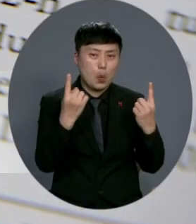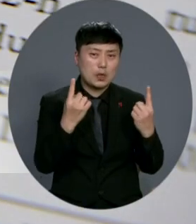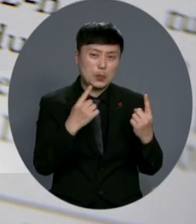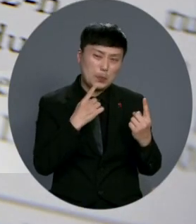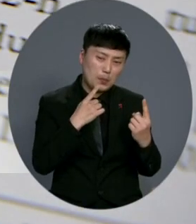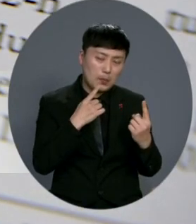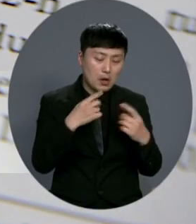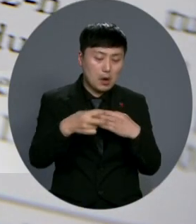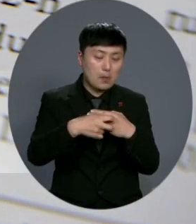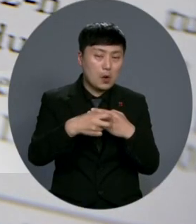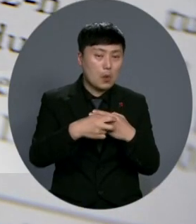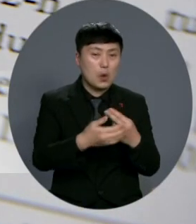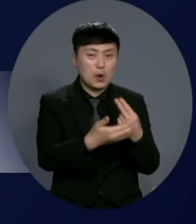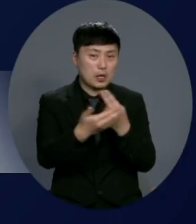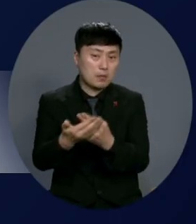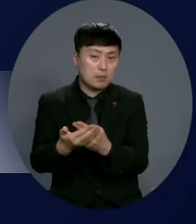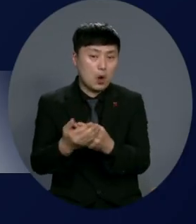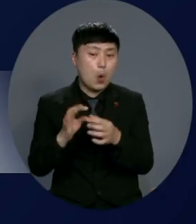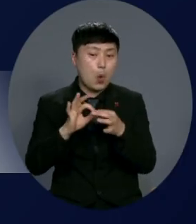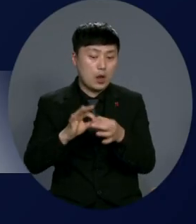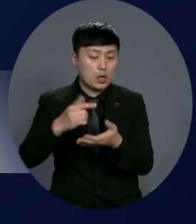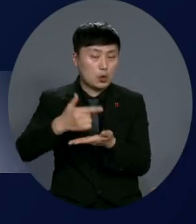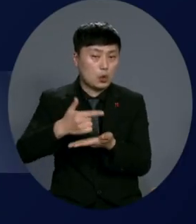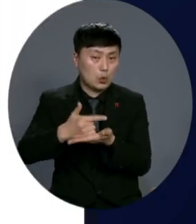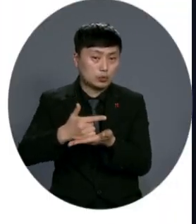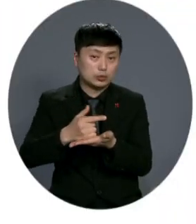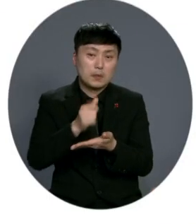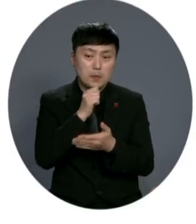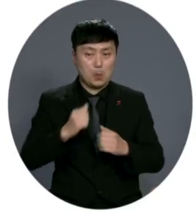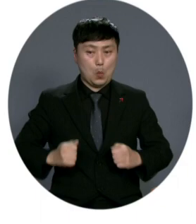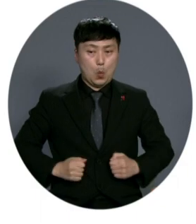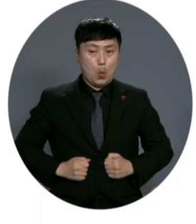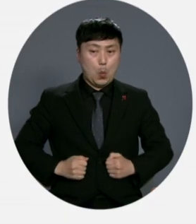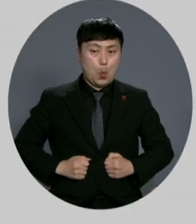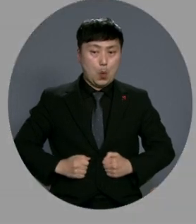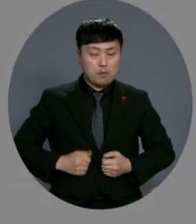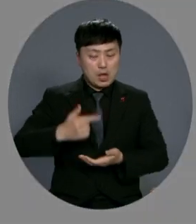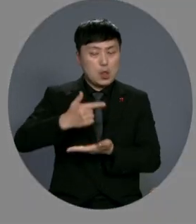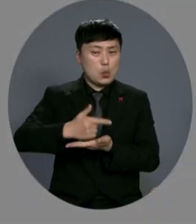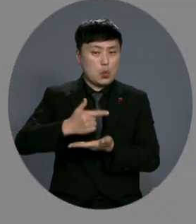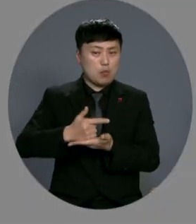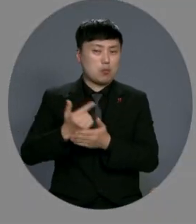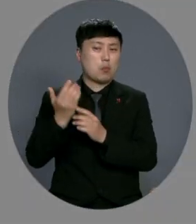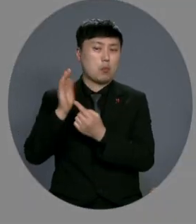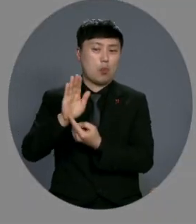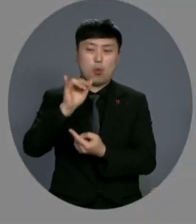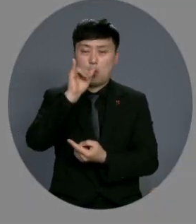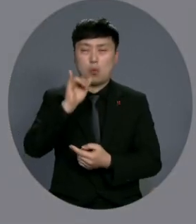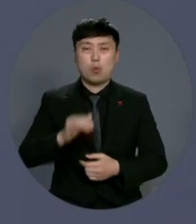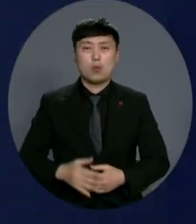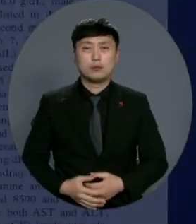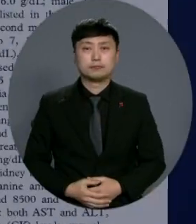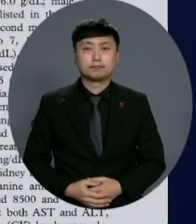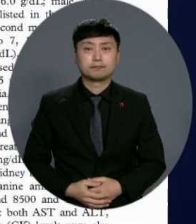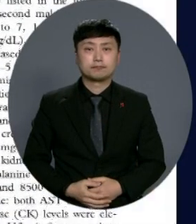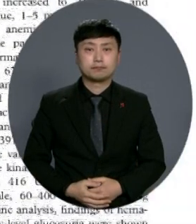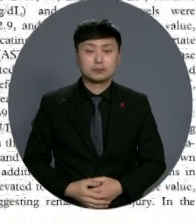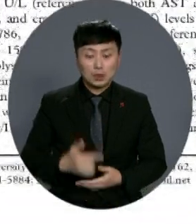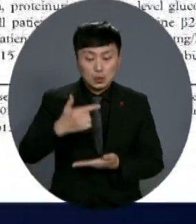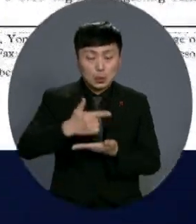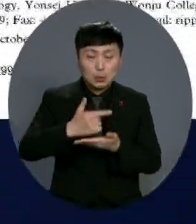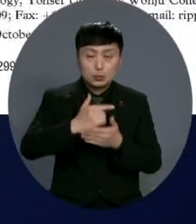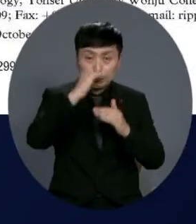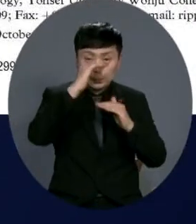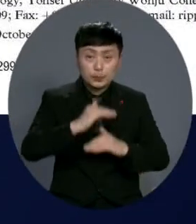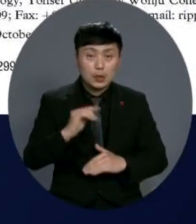중독으로 입원했는데 관련 논문이 국제 신장 질환 관련 저널에 정식 발표되기도 했습니다. 해당 논문을